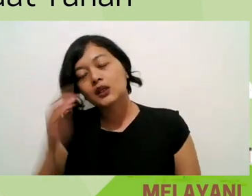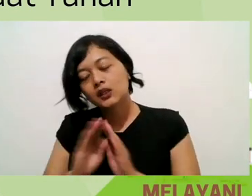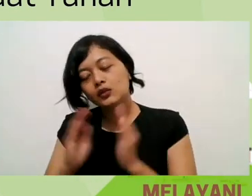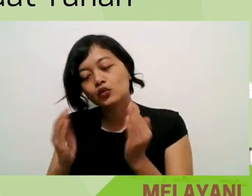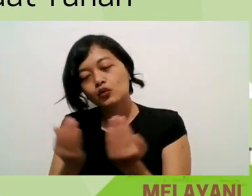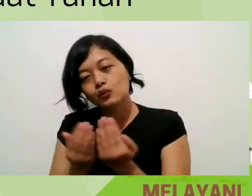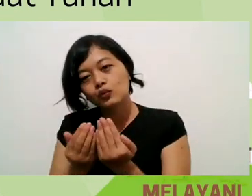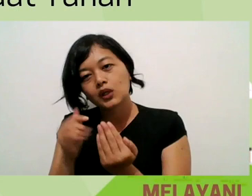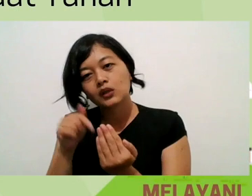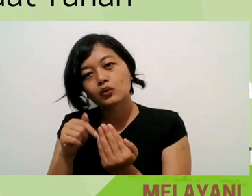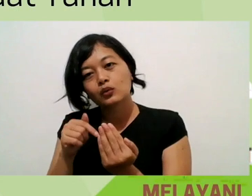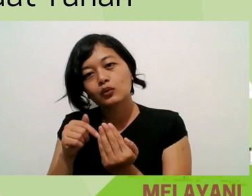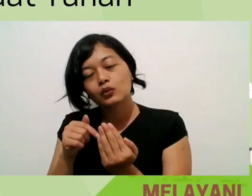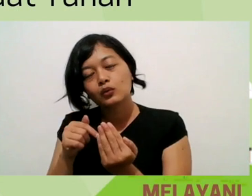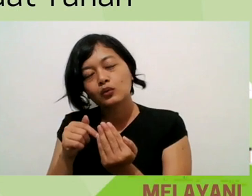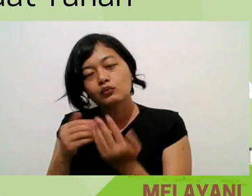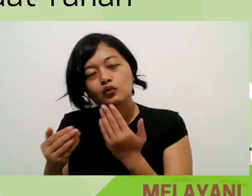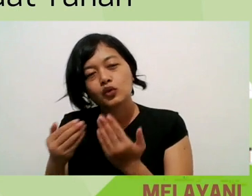di dalam lingkungan kita yang nyaman.